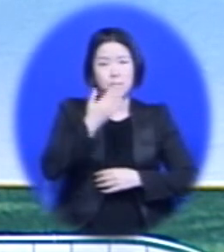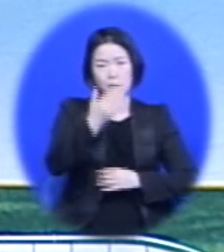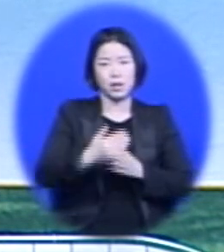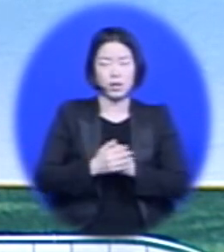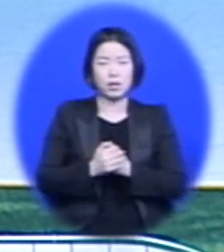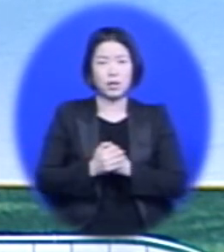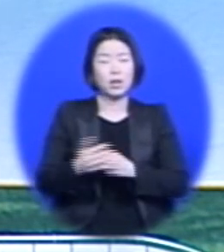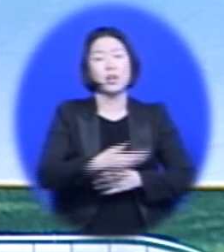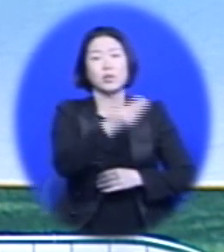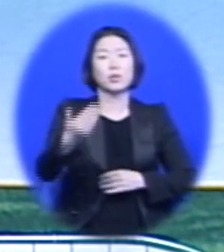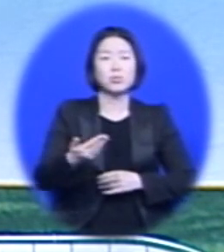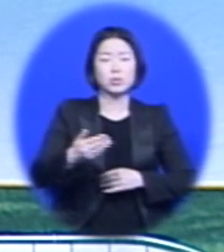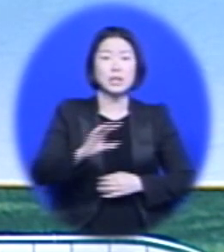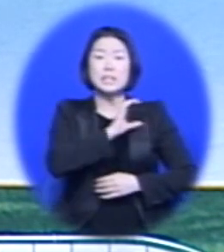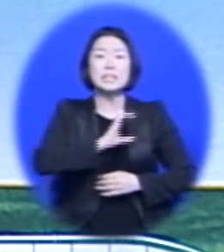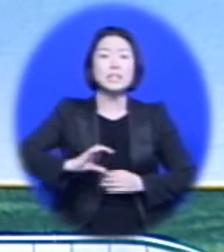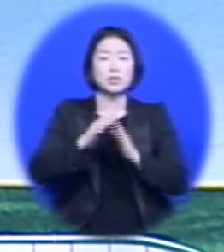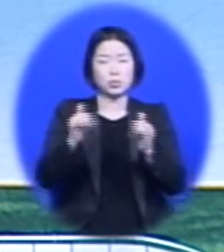여러분은 그리스도인을 말합니다.